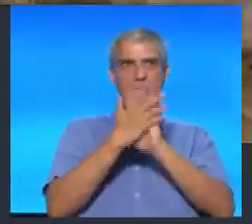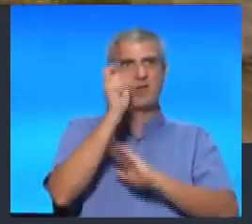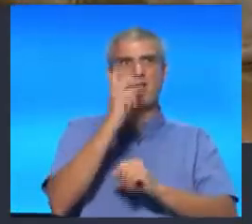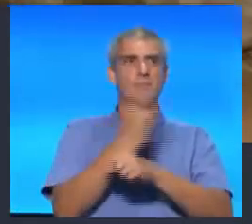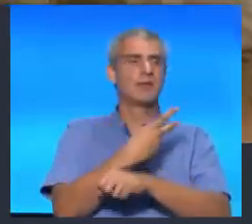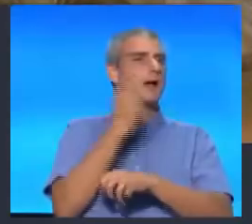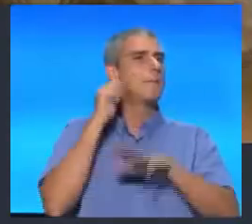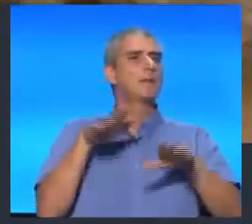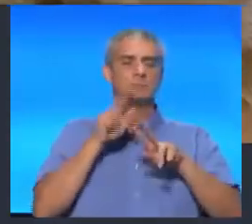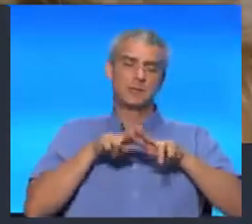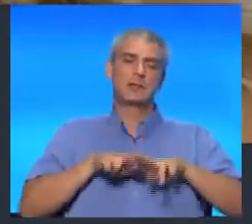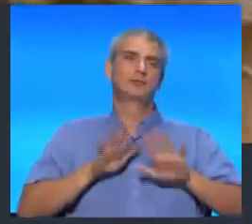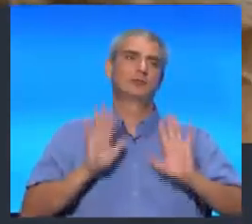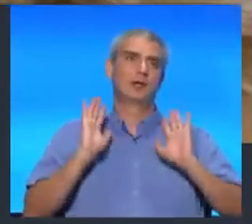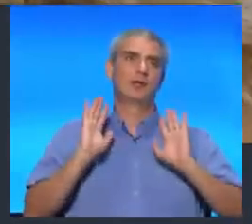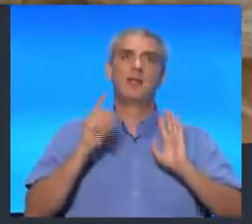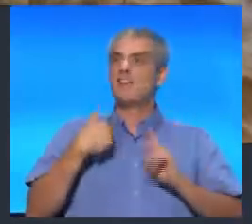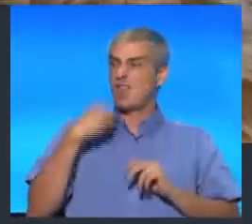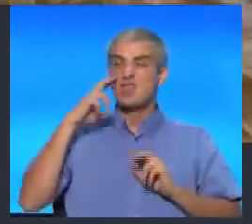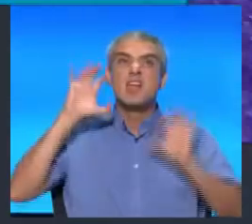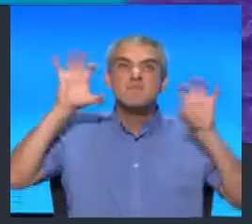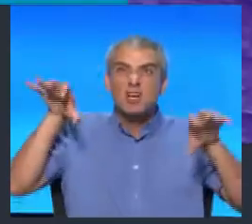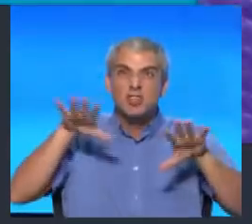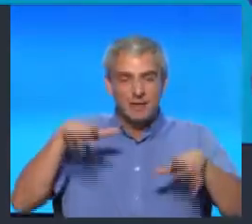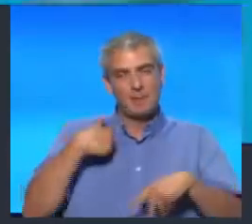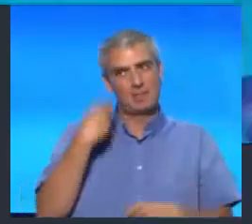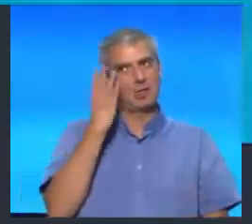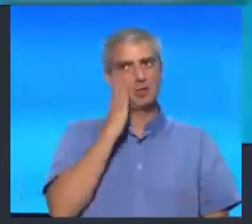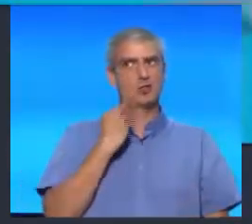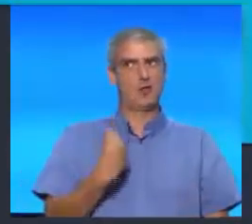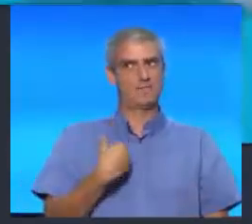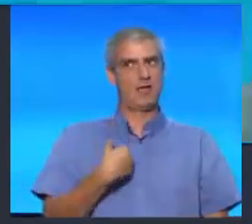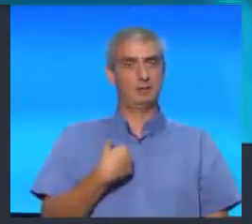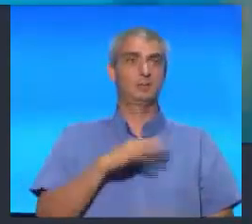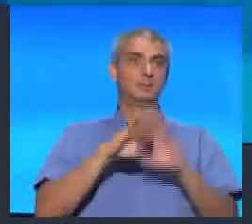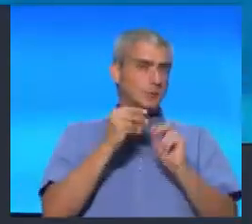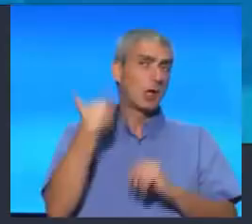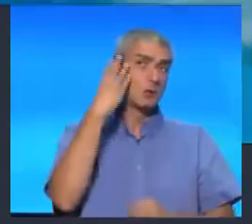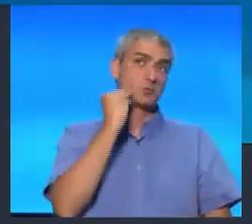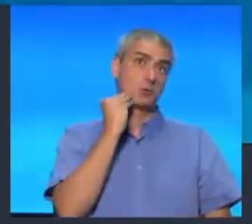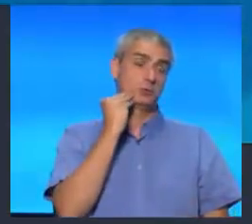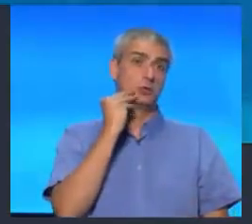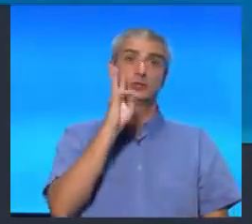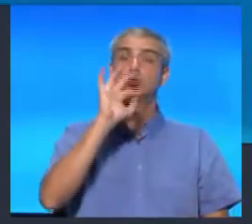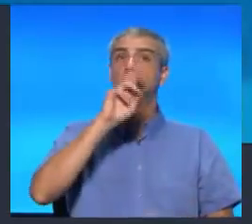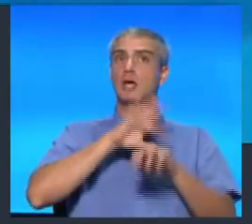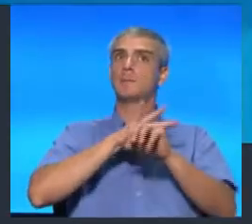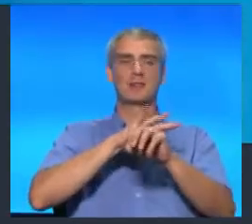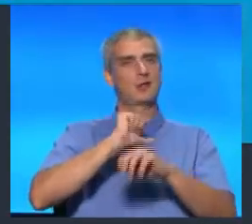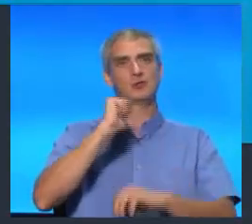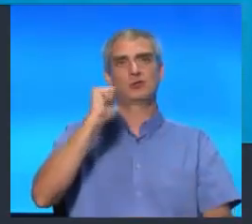ים צריכה להישאר בת ים. וגם אם אני מכשפת ים, אני מכשפה טובה. בסך הכל הן יצאו מרוצות. שיר המדריכה יותר